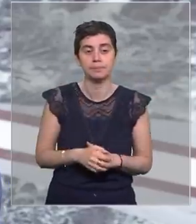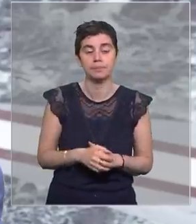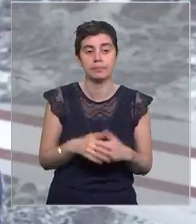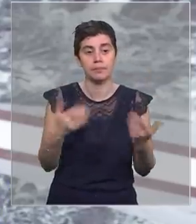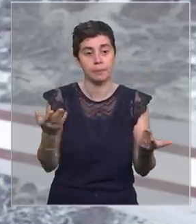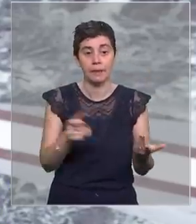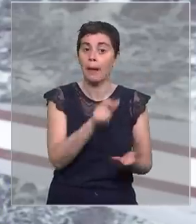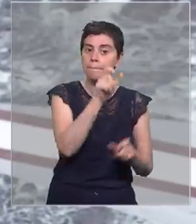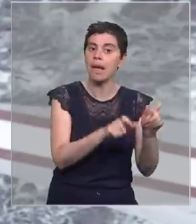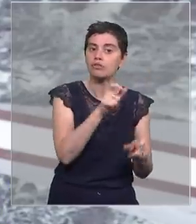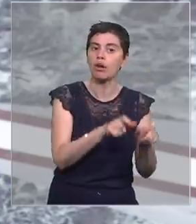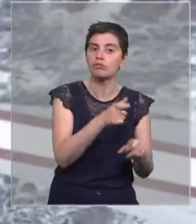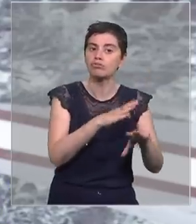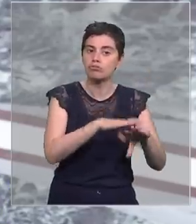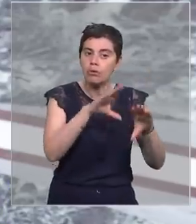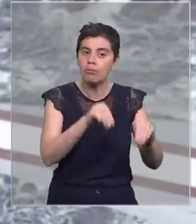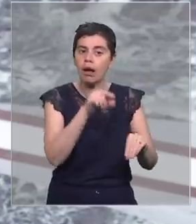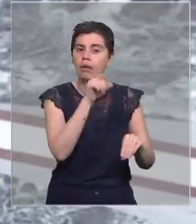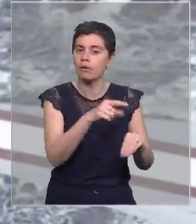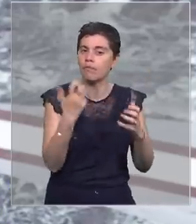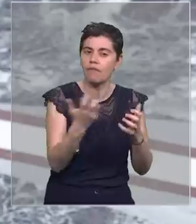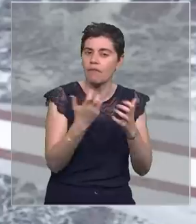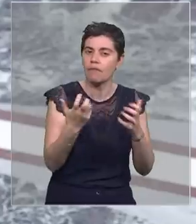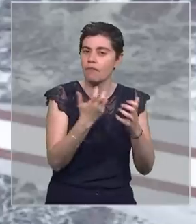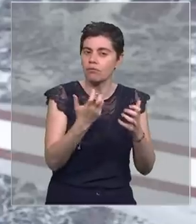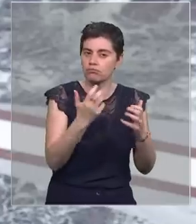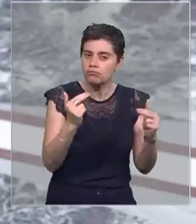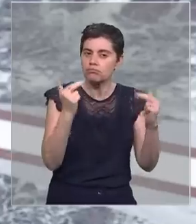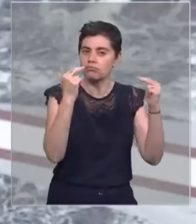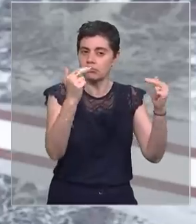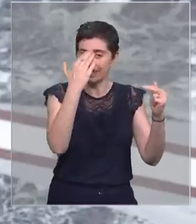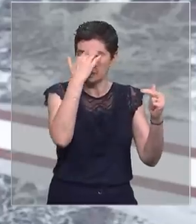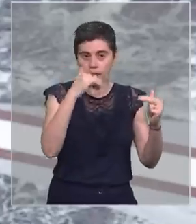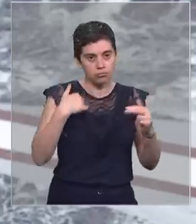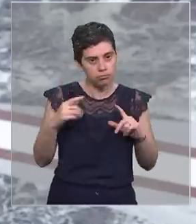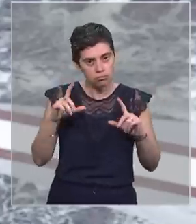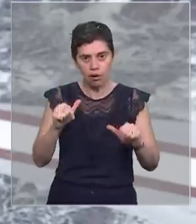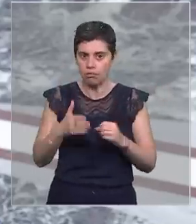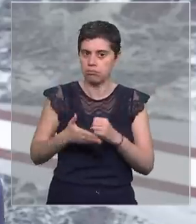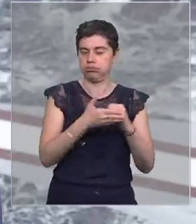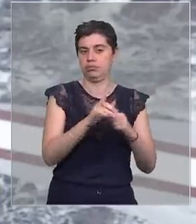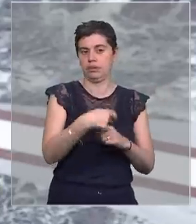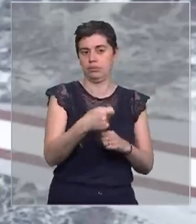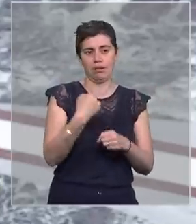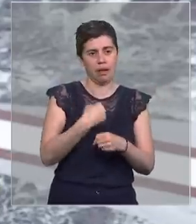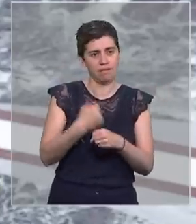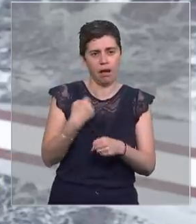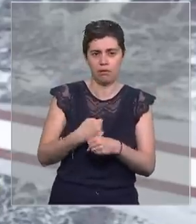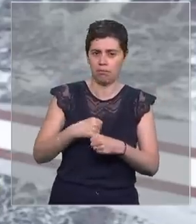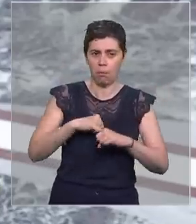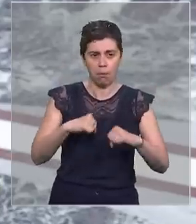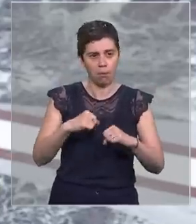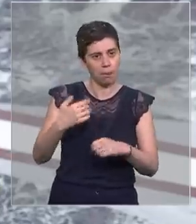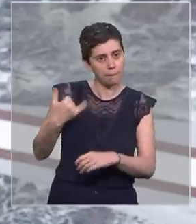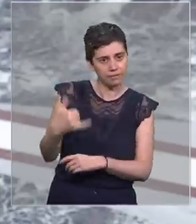compatriotes ultramarins sont immenses. Et je veux le dire, nous serons au rendez-vous. Il reste beaucoup de travail, je le sais.